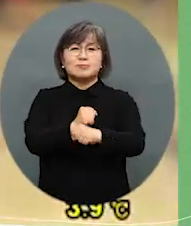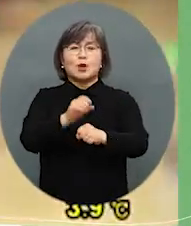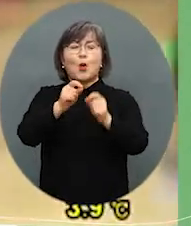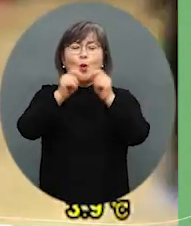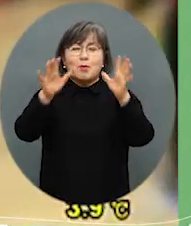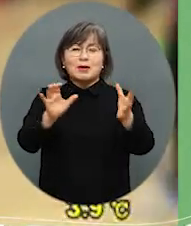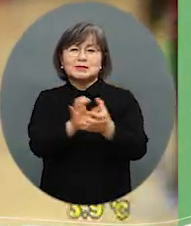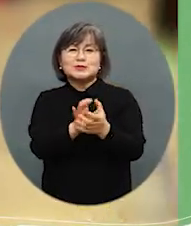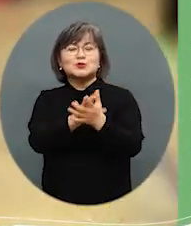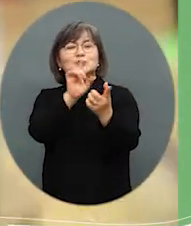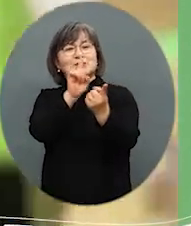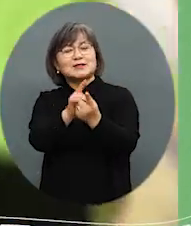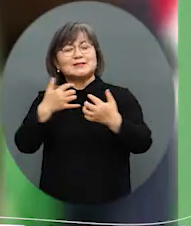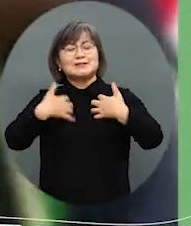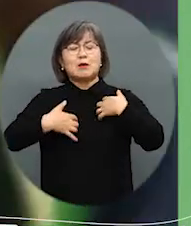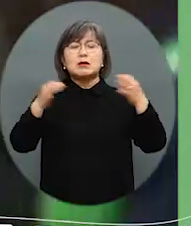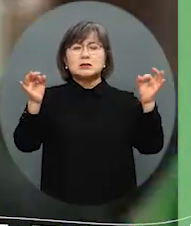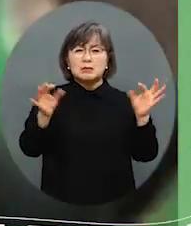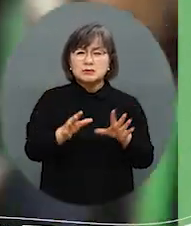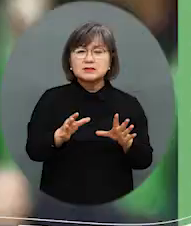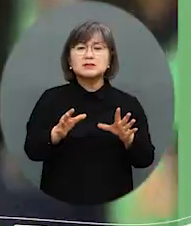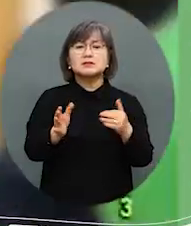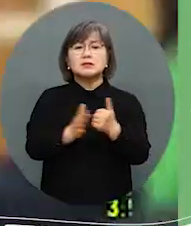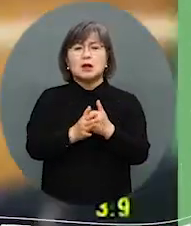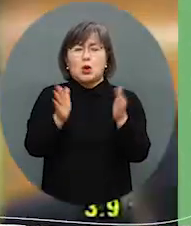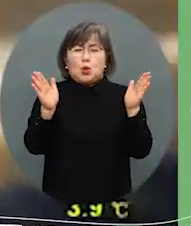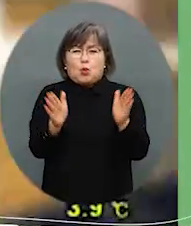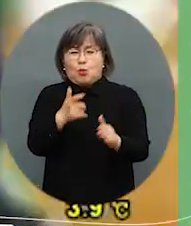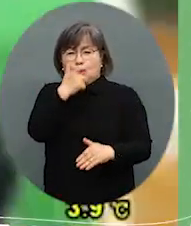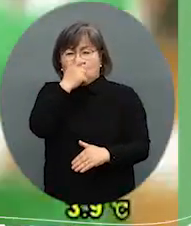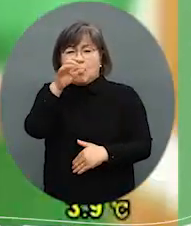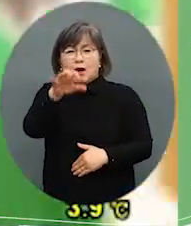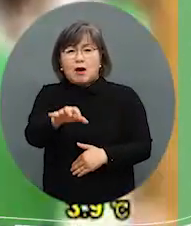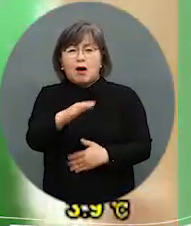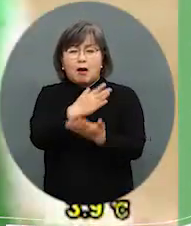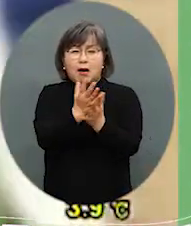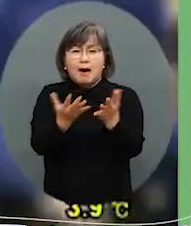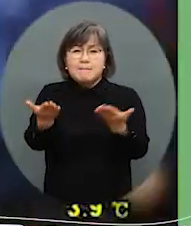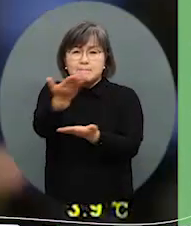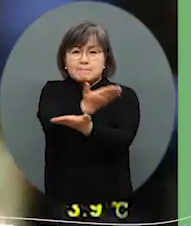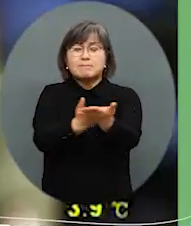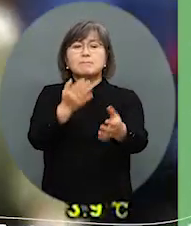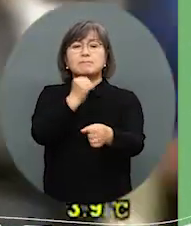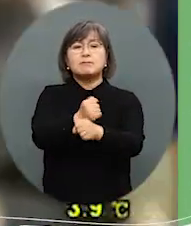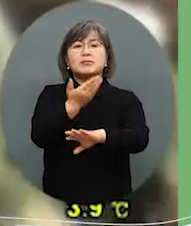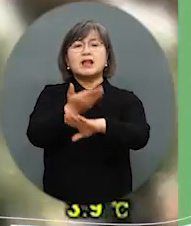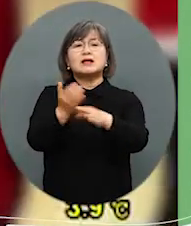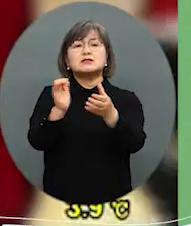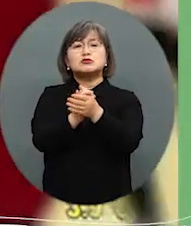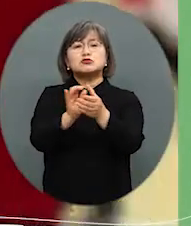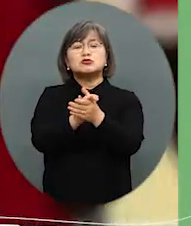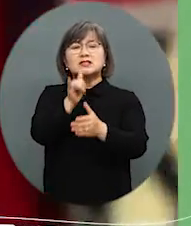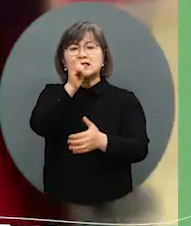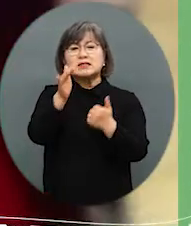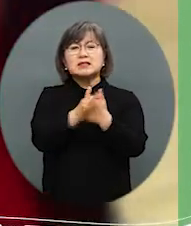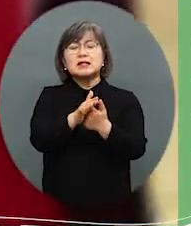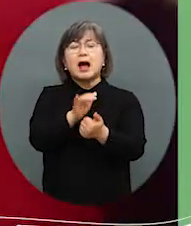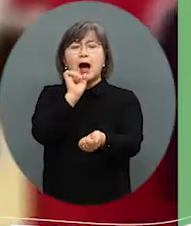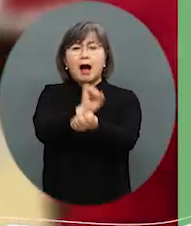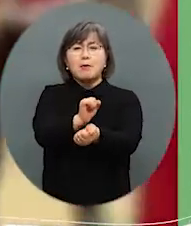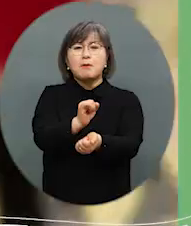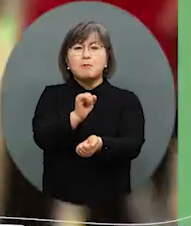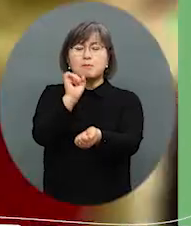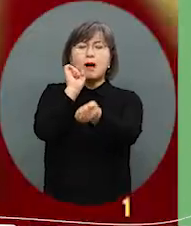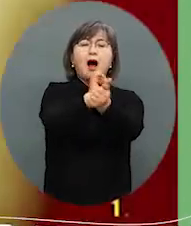넘쳐납니다. 오랜만에 보는 친구들과의 즐거움도 잠시. 좁은 공간에서 여럿이 함께 어울리다 보면 다른 친구가 가지고